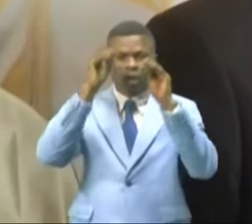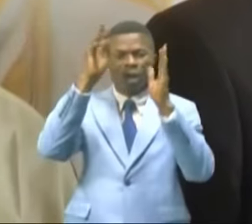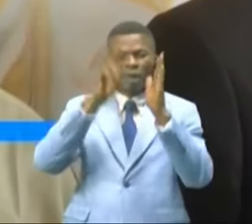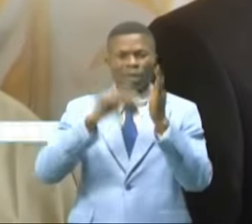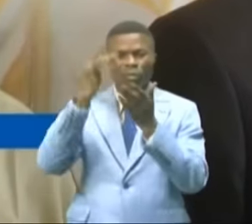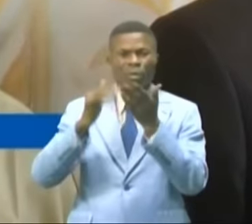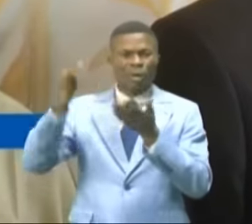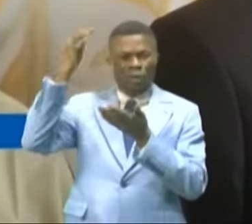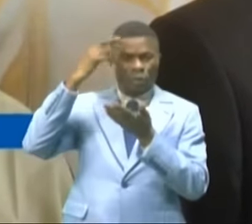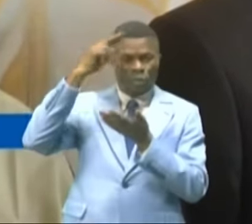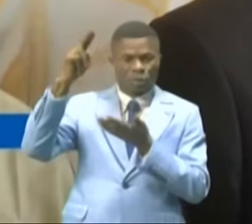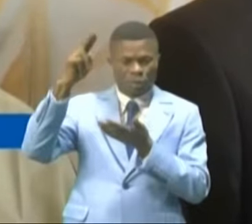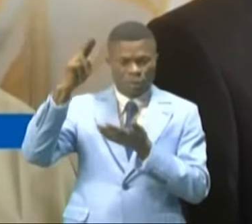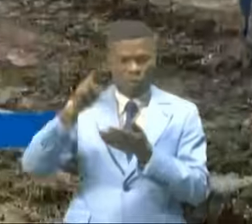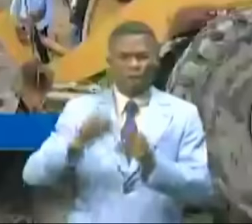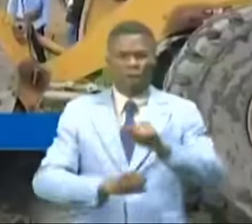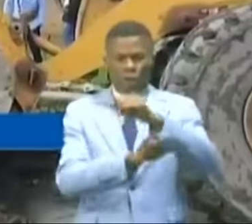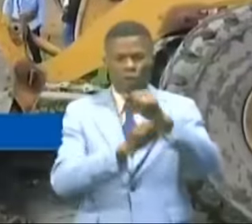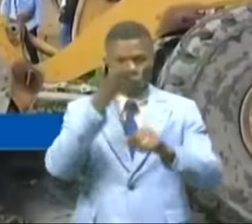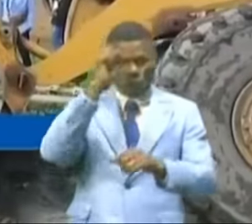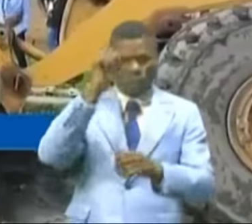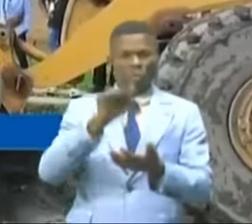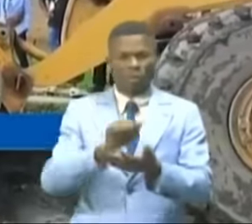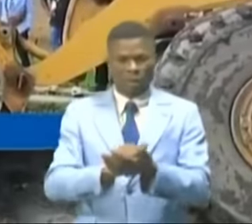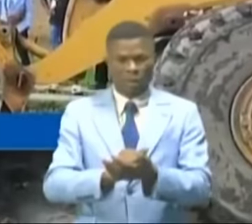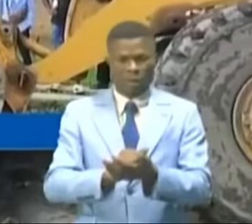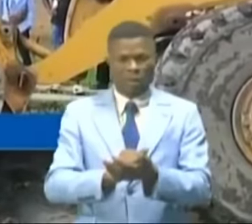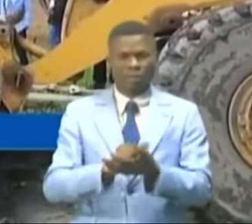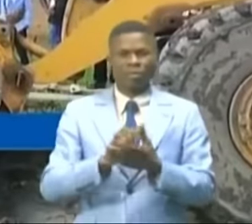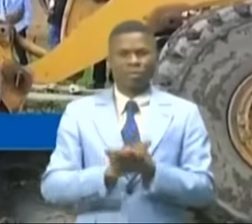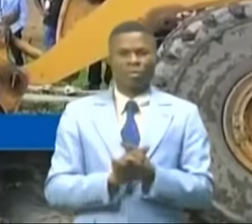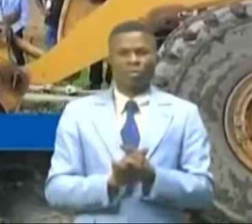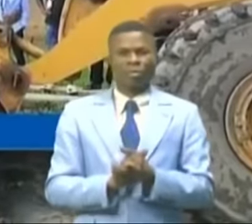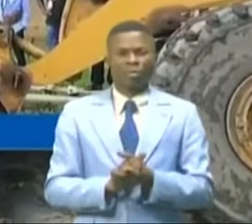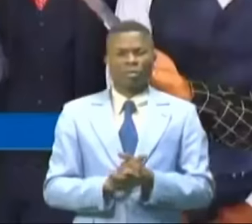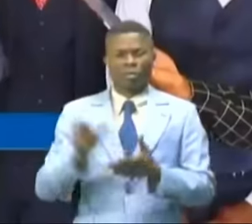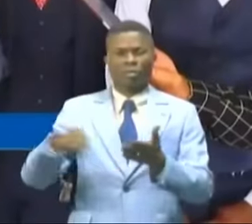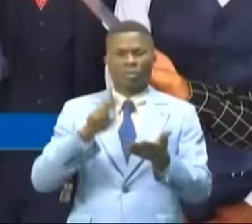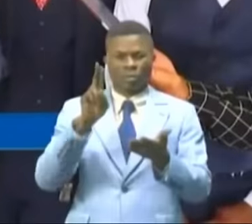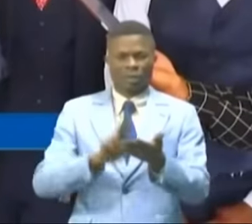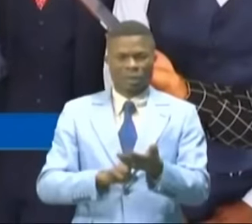universitaire, une de ses priorités. Un appel pour une synergie dans les